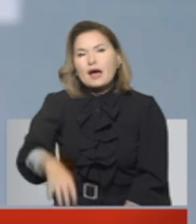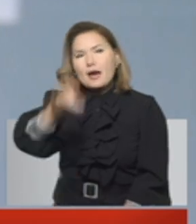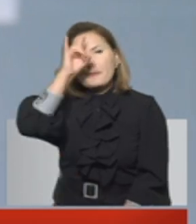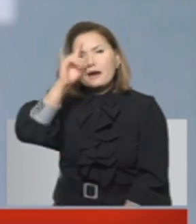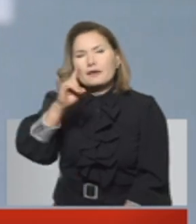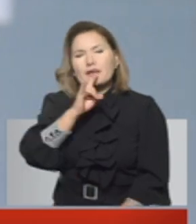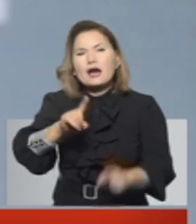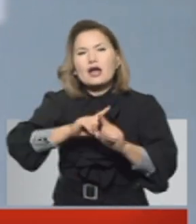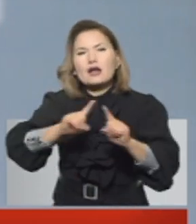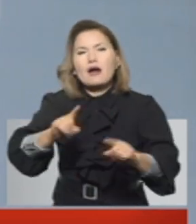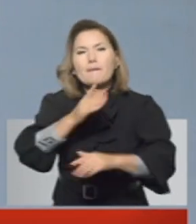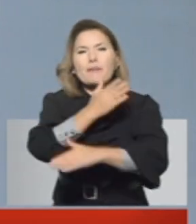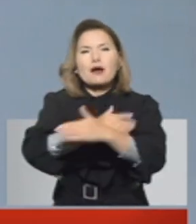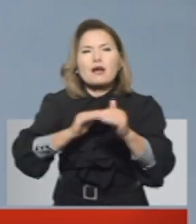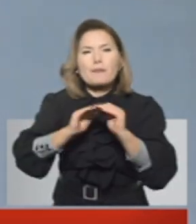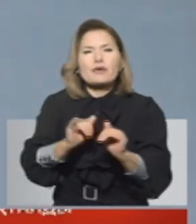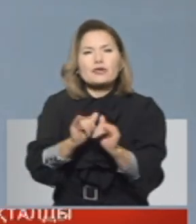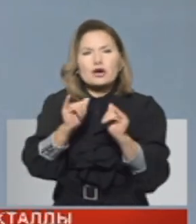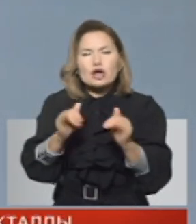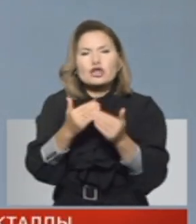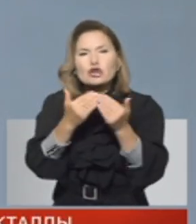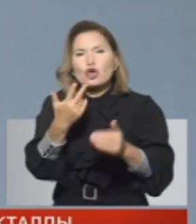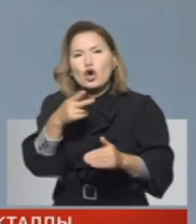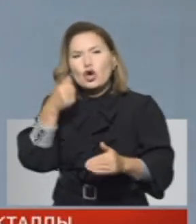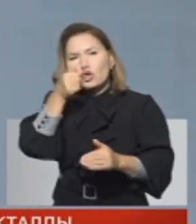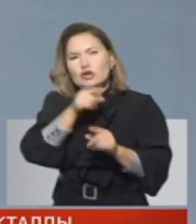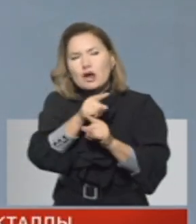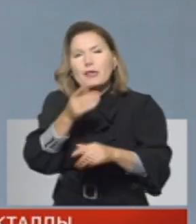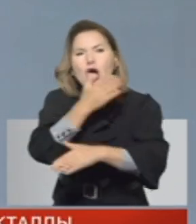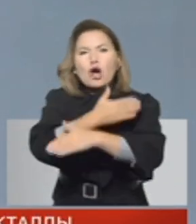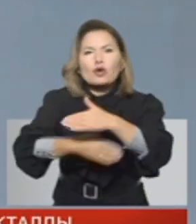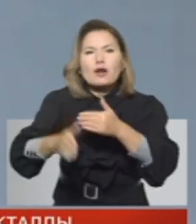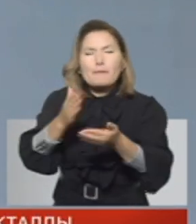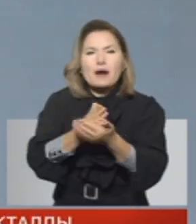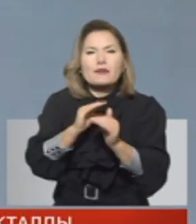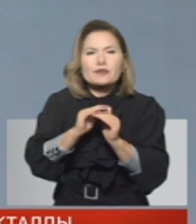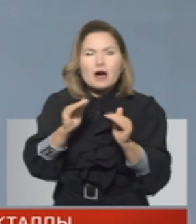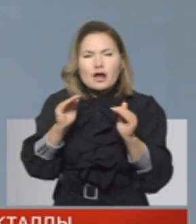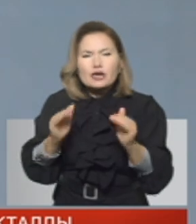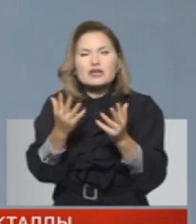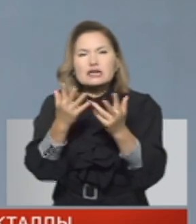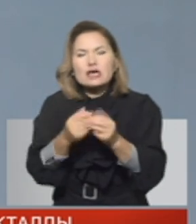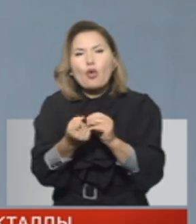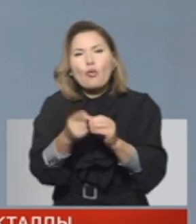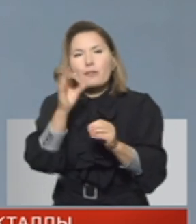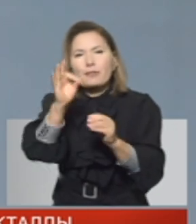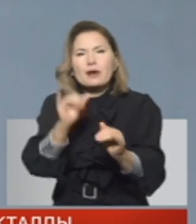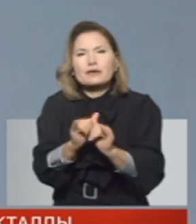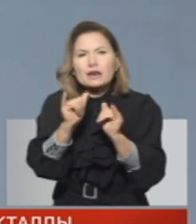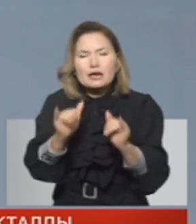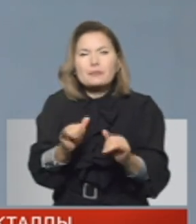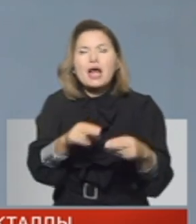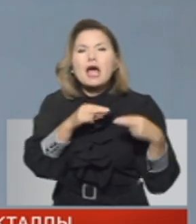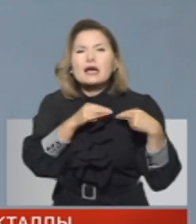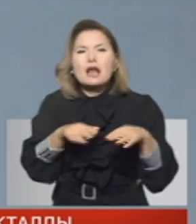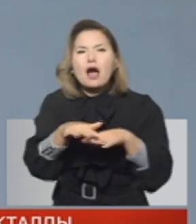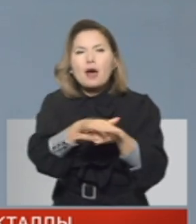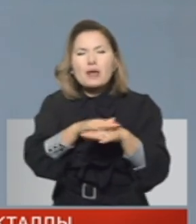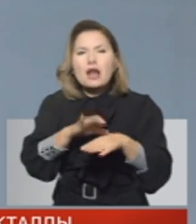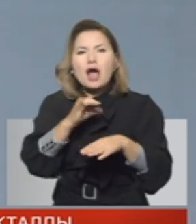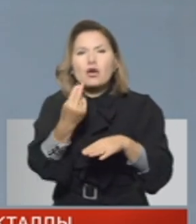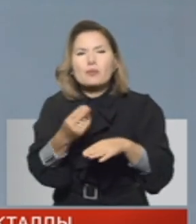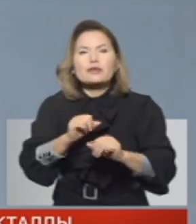Елімізде ерекше балалар көбейіп барады. Соңғы 3 жылда мүгедектігі бар балалар саны 11% артқан. Еңбек және халықты әлеуметтік